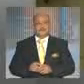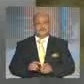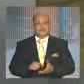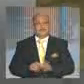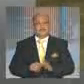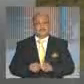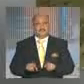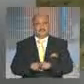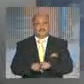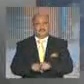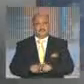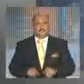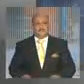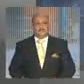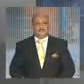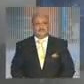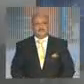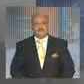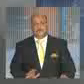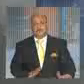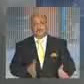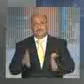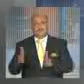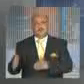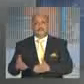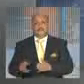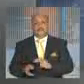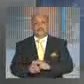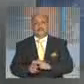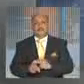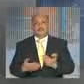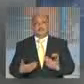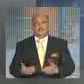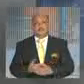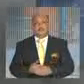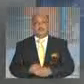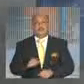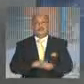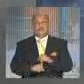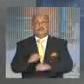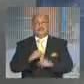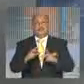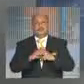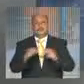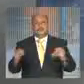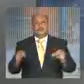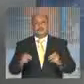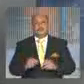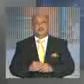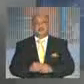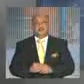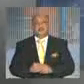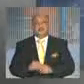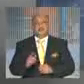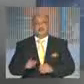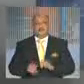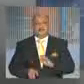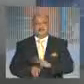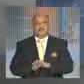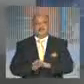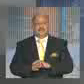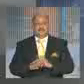الاقتضاء. في المهدية وفي إطار الحملة الوطنية للنظافة تم تنفيذ حملة نظافة في المنطقة